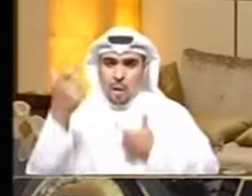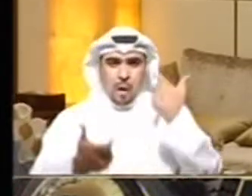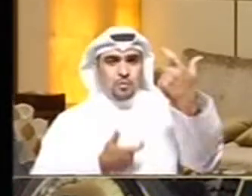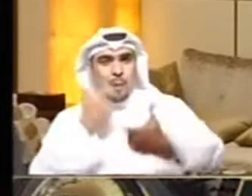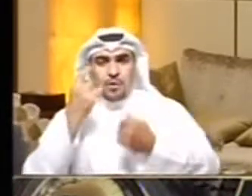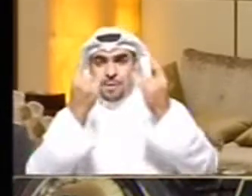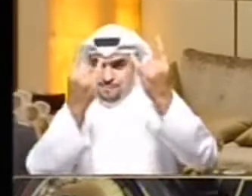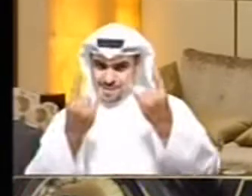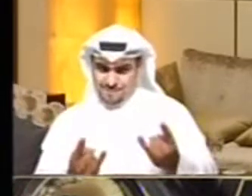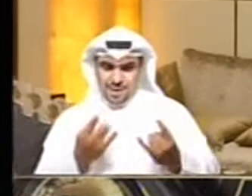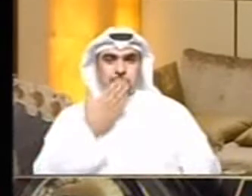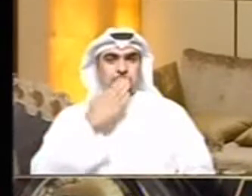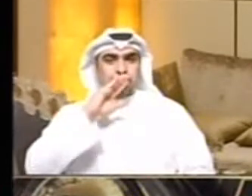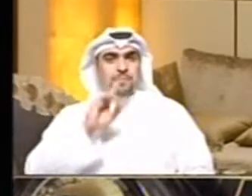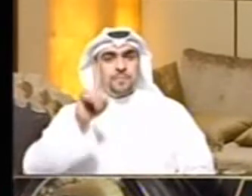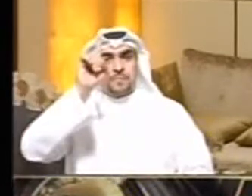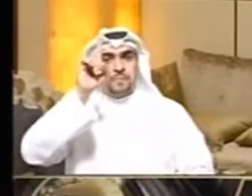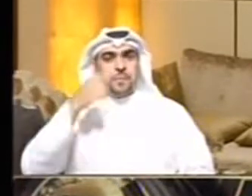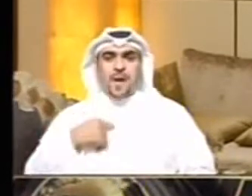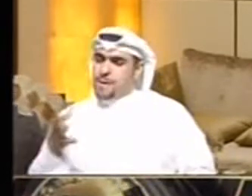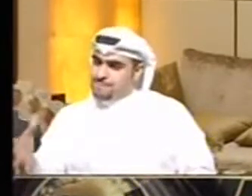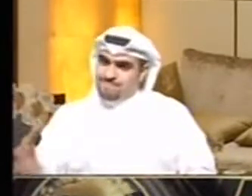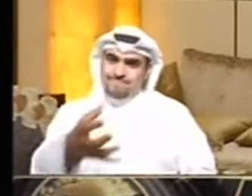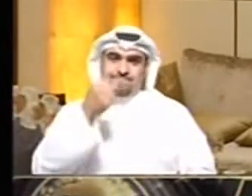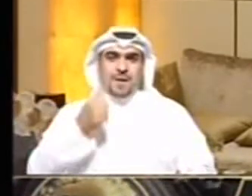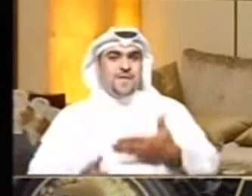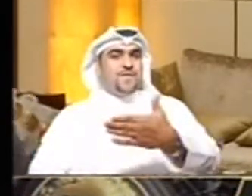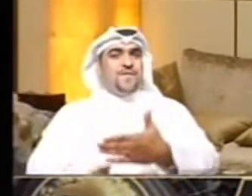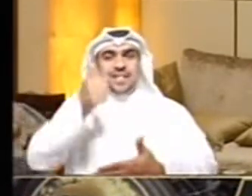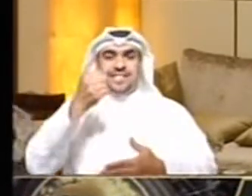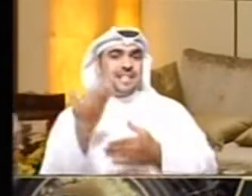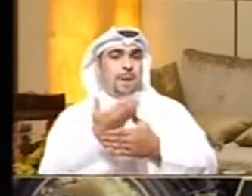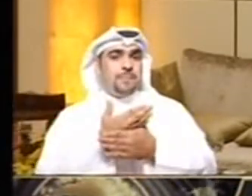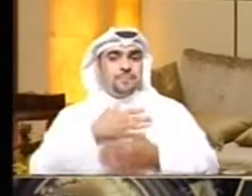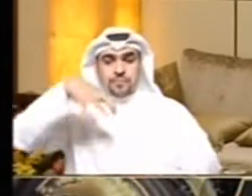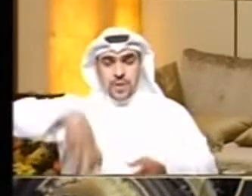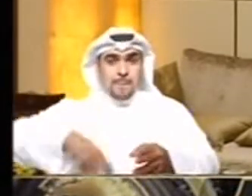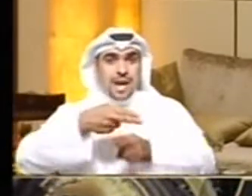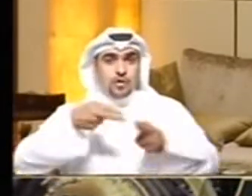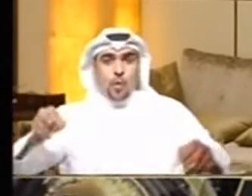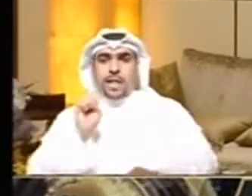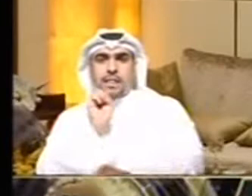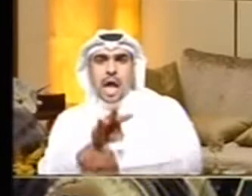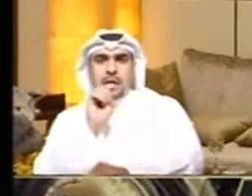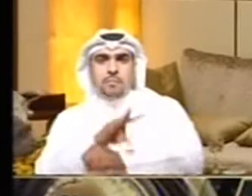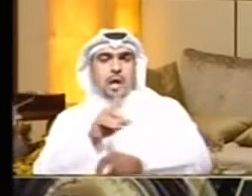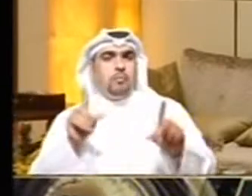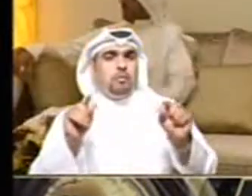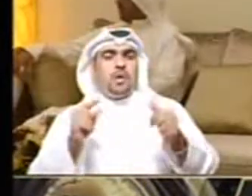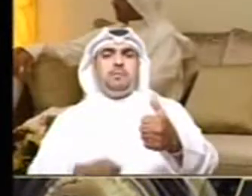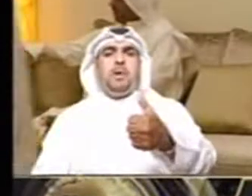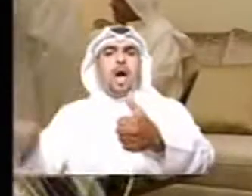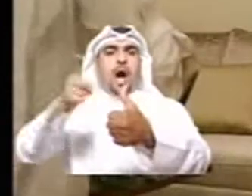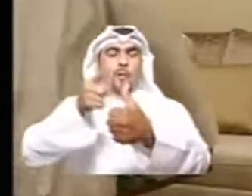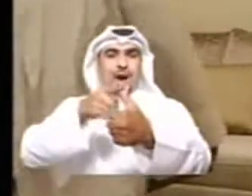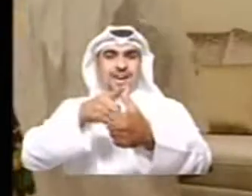عليها ونرفع علم الكويت ونقول أن الكويت هي في مجال التعليم هي في العلا، والحمد لله.